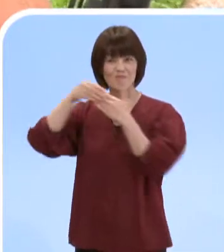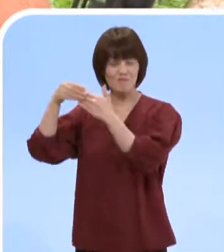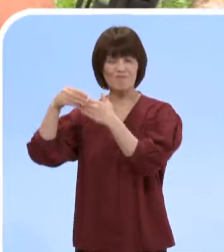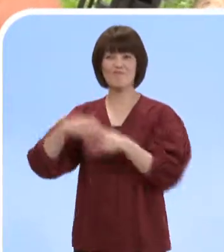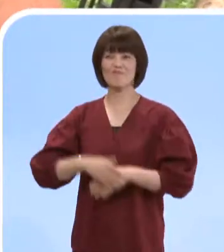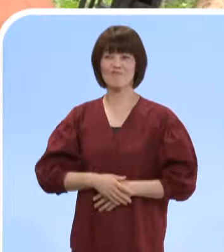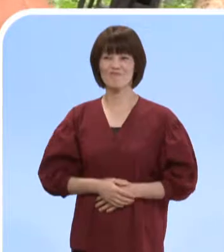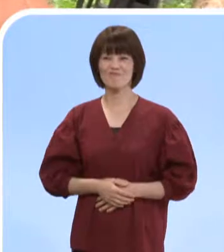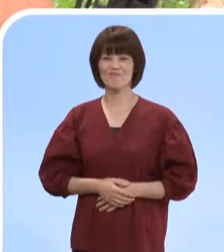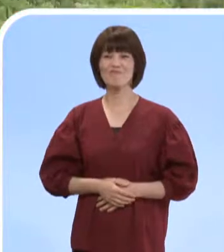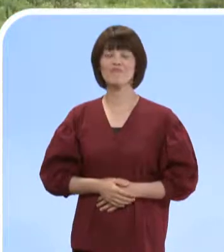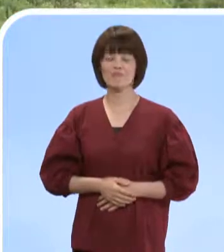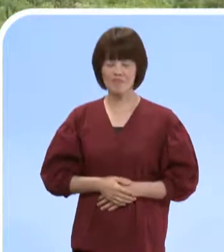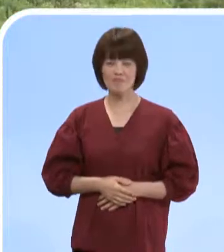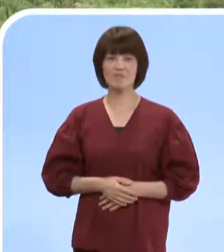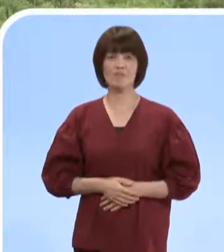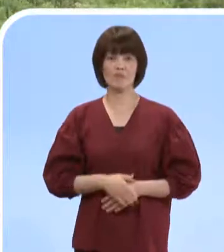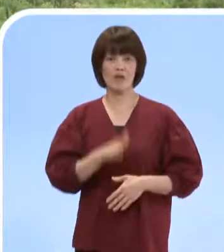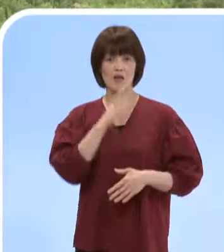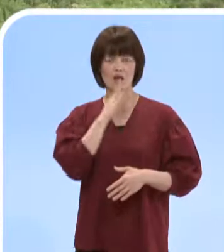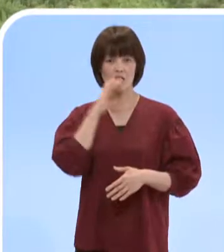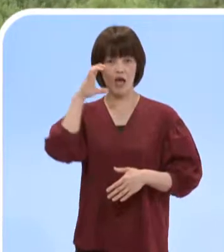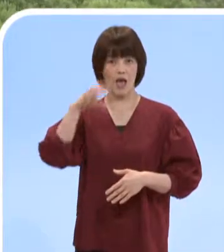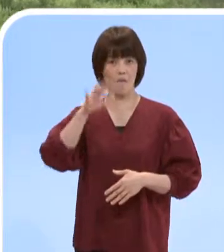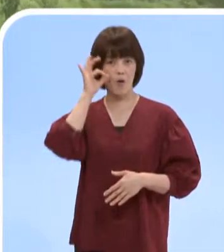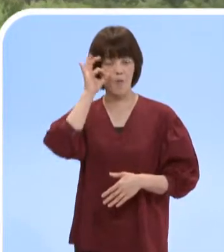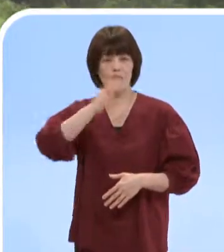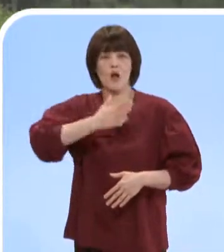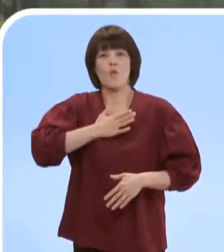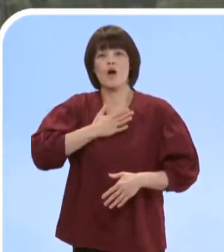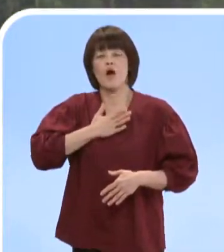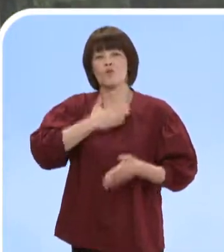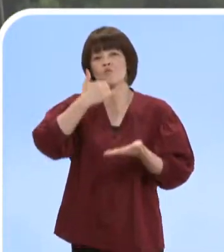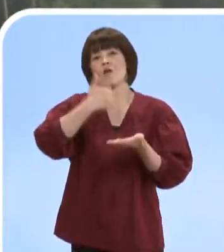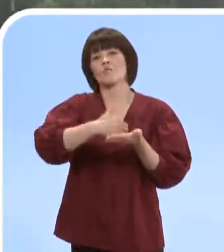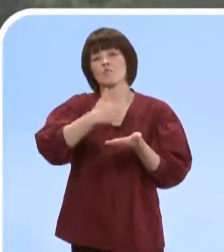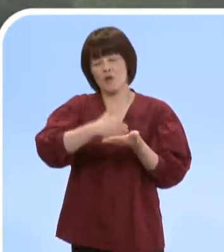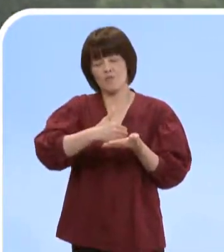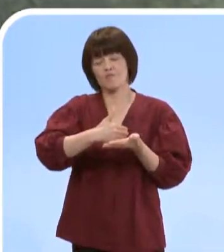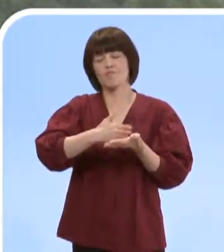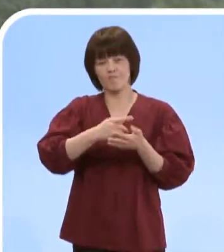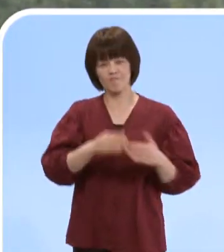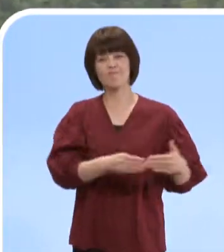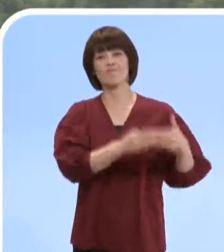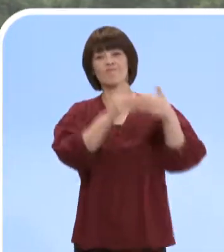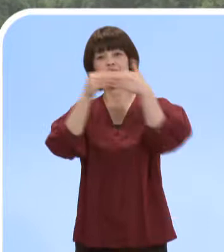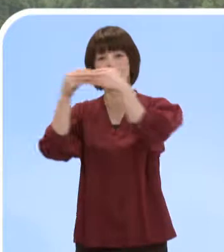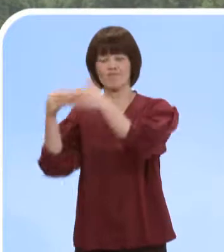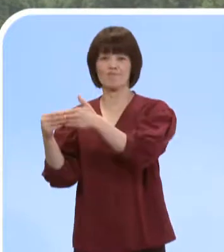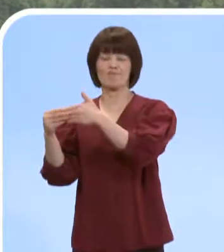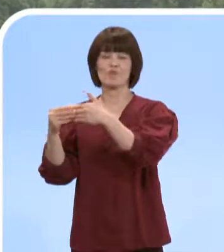か。 あ、はい、 現場を見ると分かるということで山の中へ。